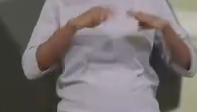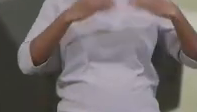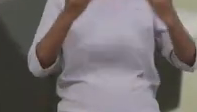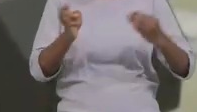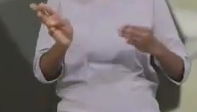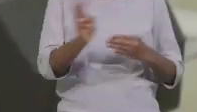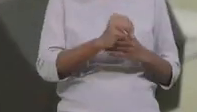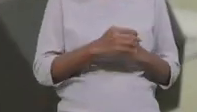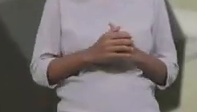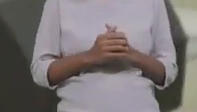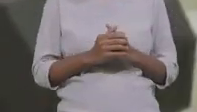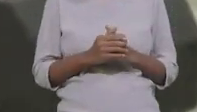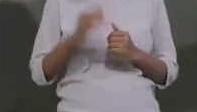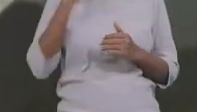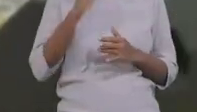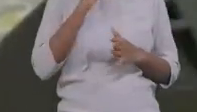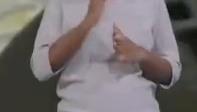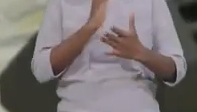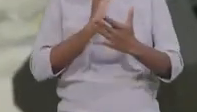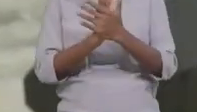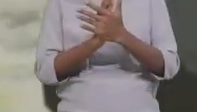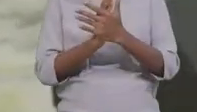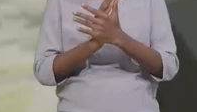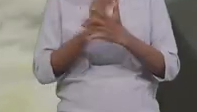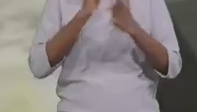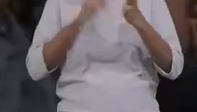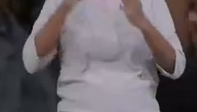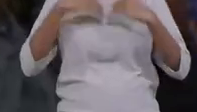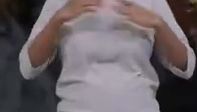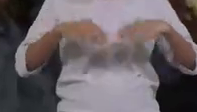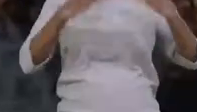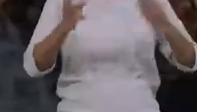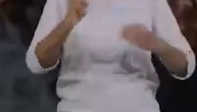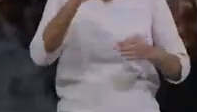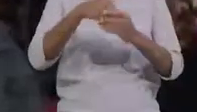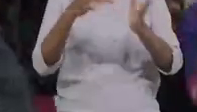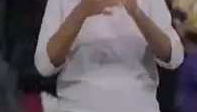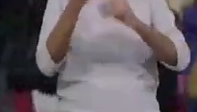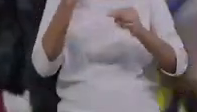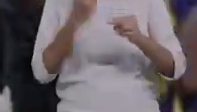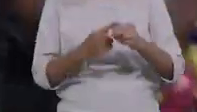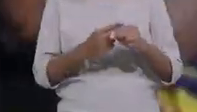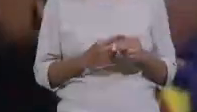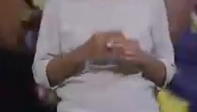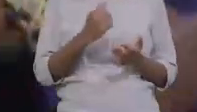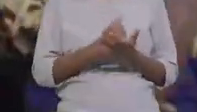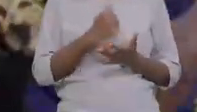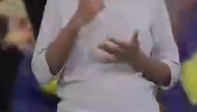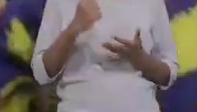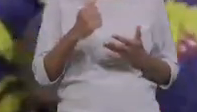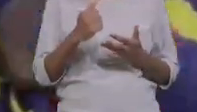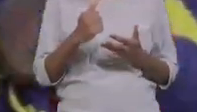tout ce que tu les as pardonné ne va pas empêcher ce que tu les as donné.